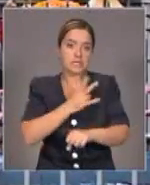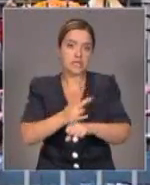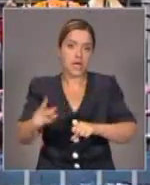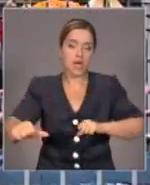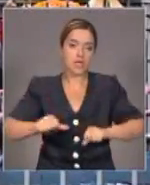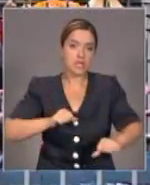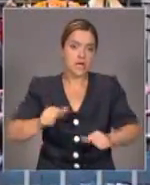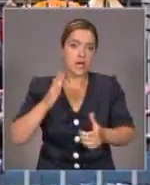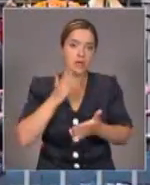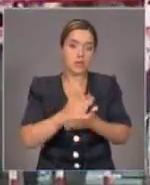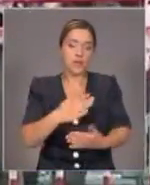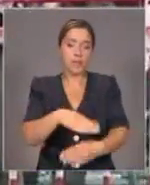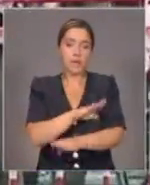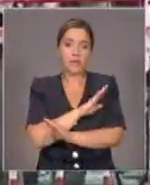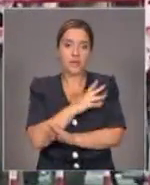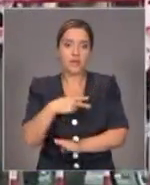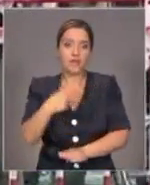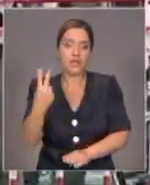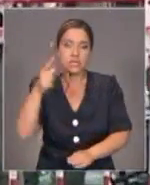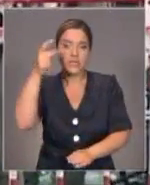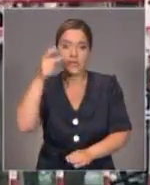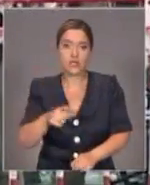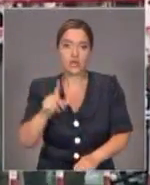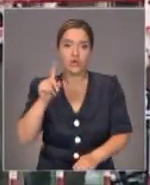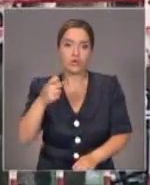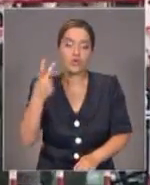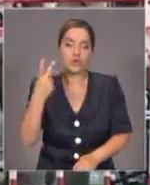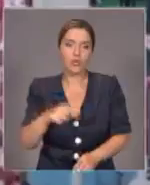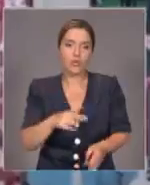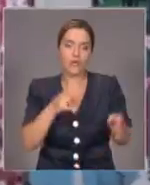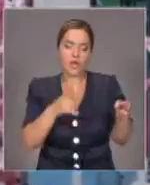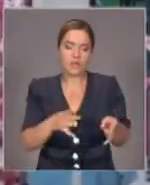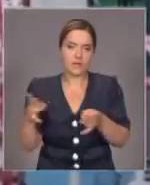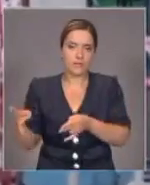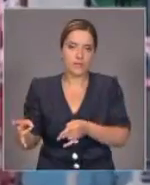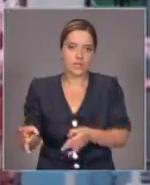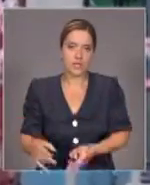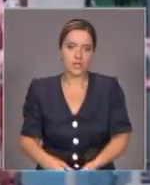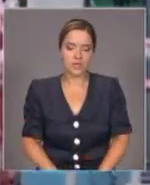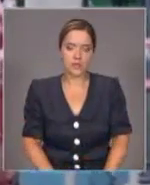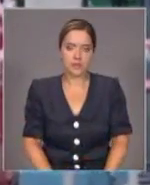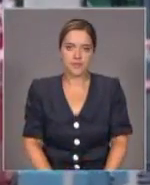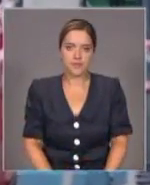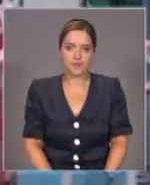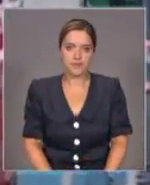результате теракта, по последним данным, погибли 22 человека, более 120 пострадали.